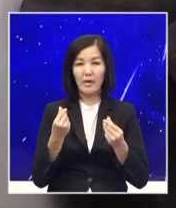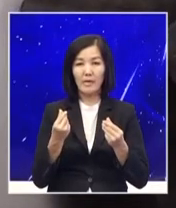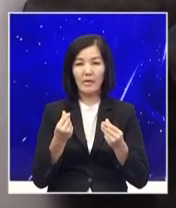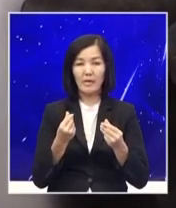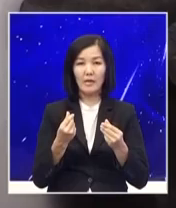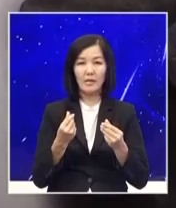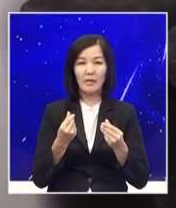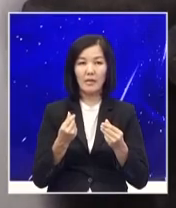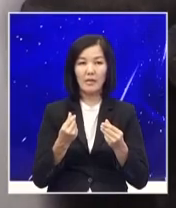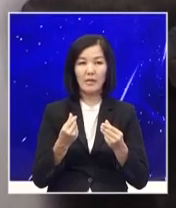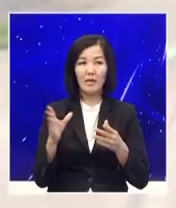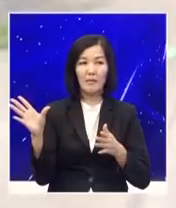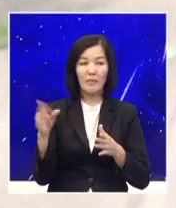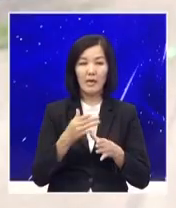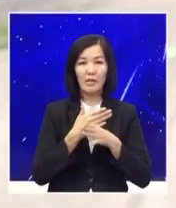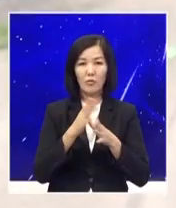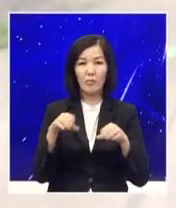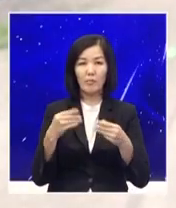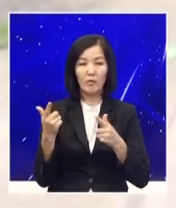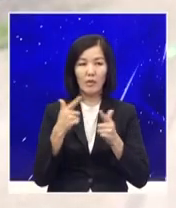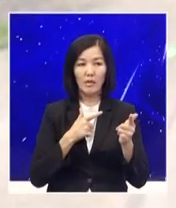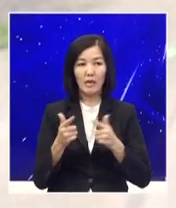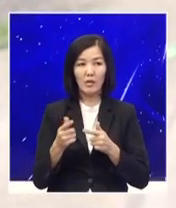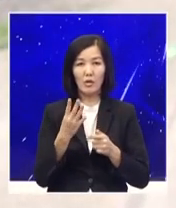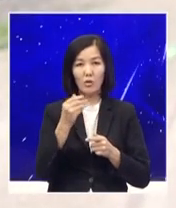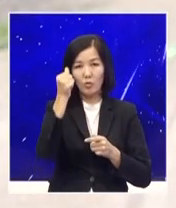мұқтаж жандардан жылуын аямайды. Бұдан 4 жыл бұрын,